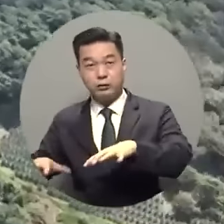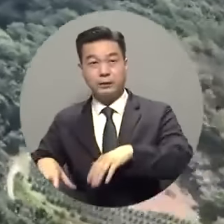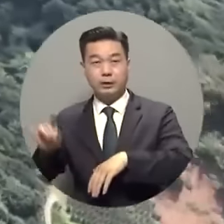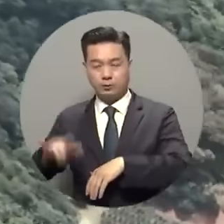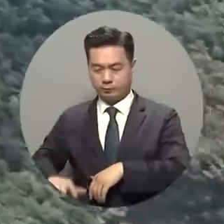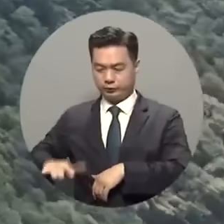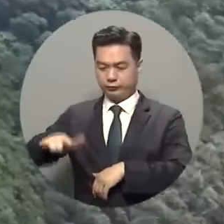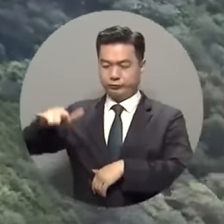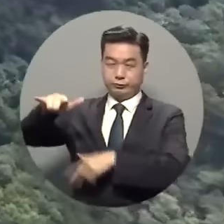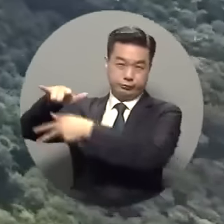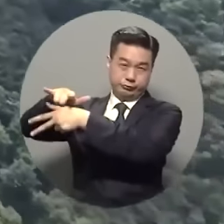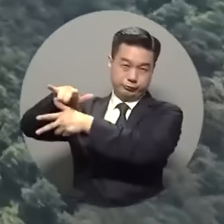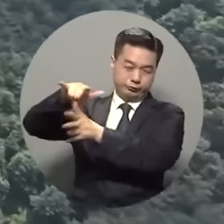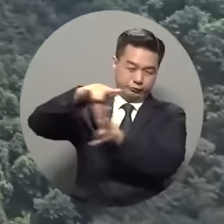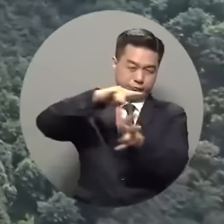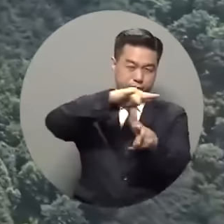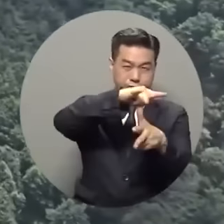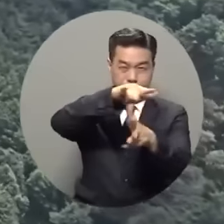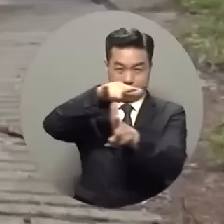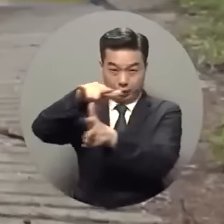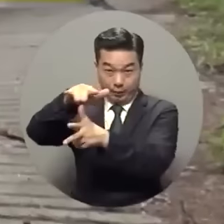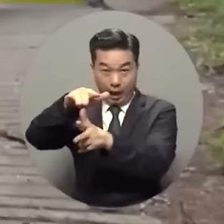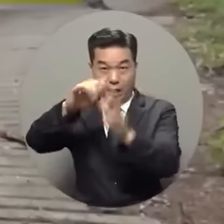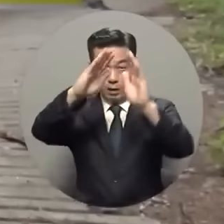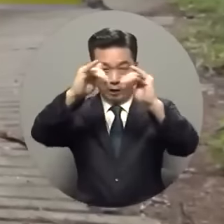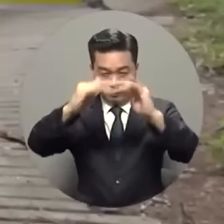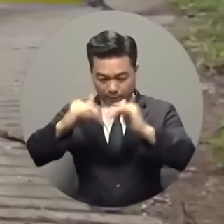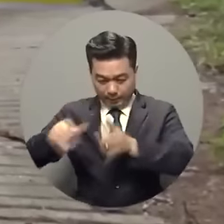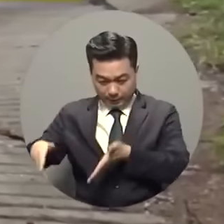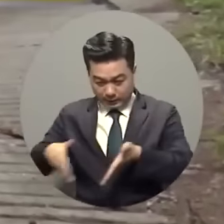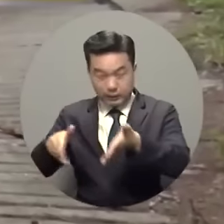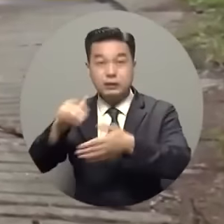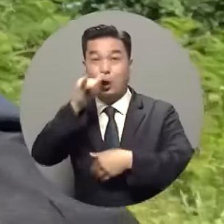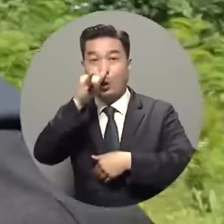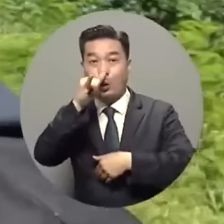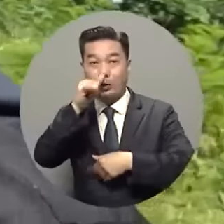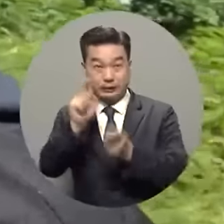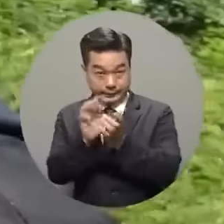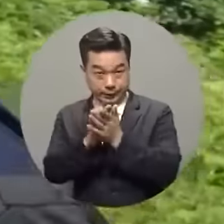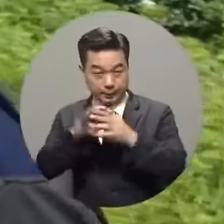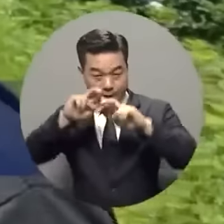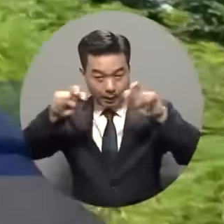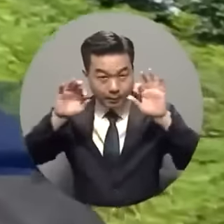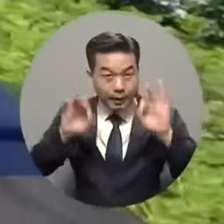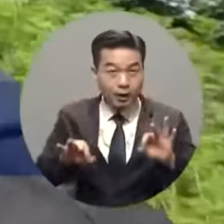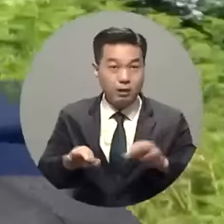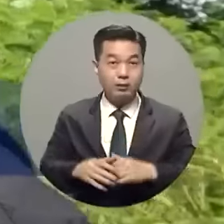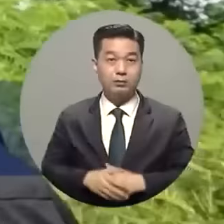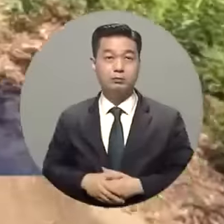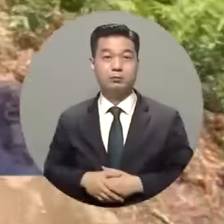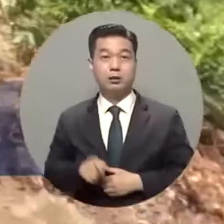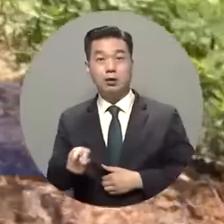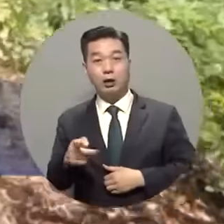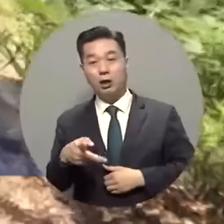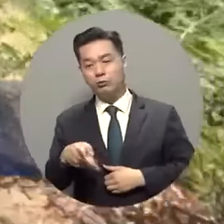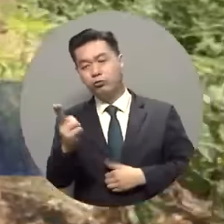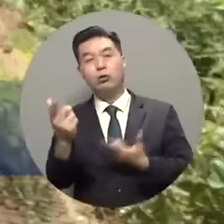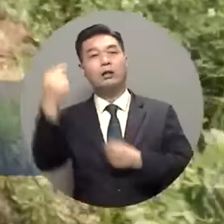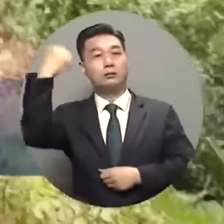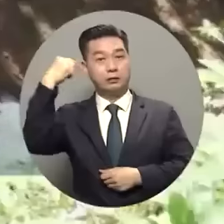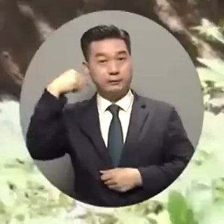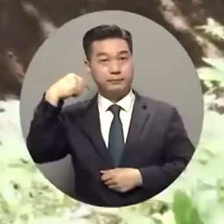중턱에 여기저기 무너져내린 길이 보입니다 올라가봤습니다 아 여기 그냥 툭 끊어져 나갔네요 예 여기는